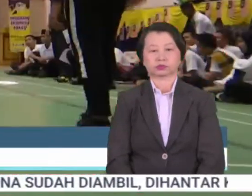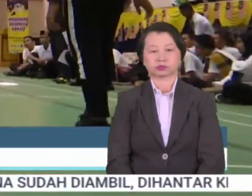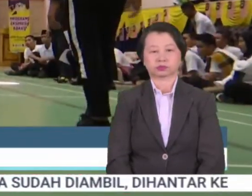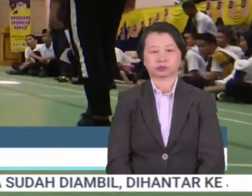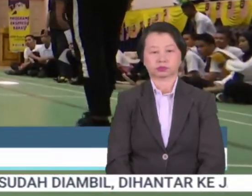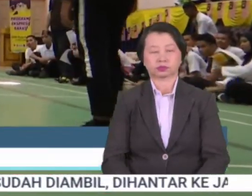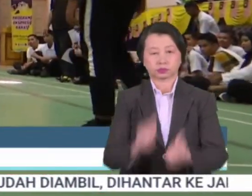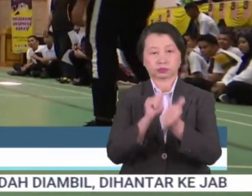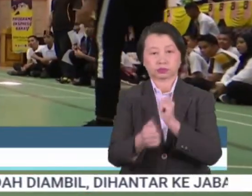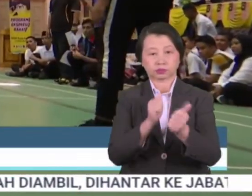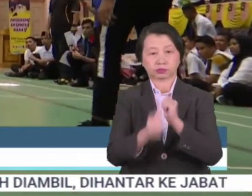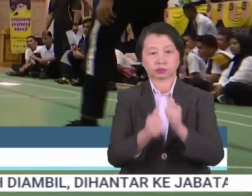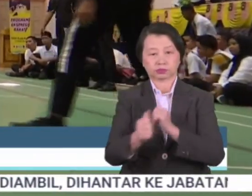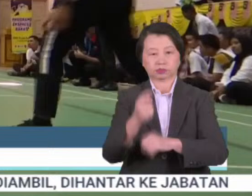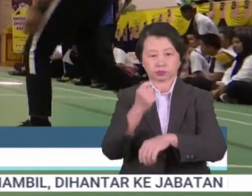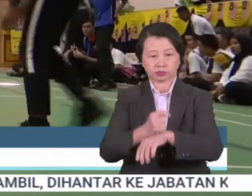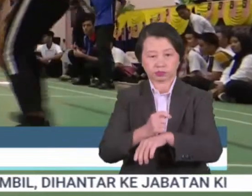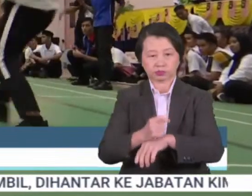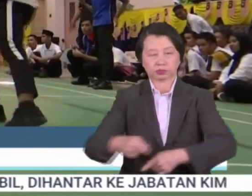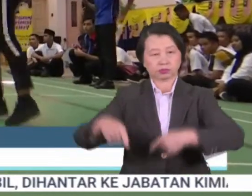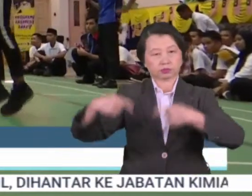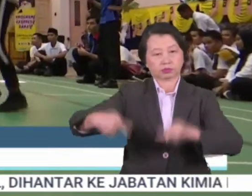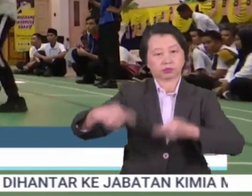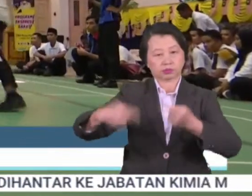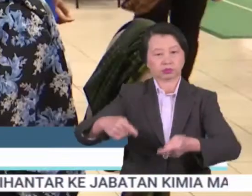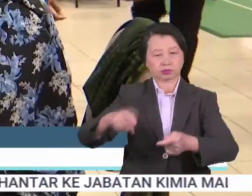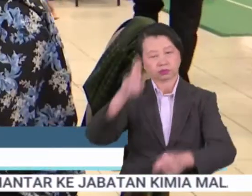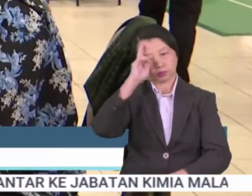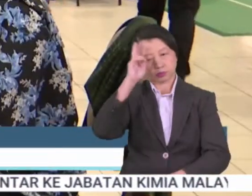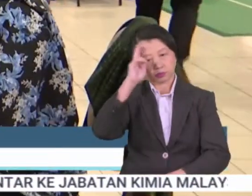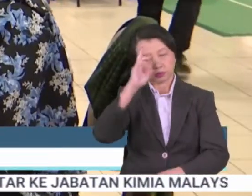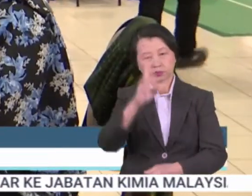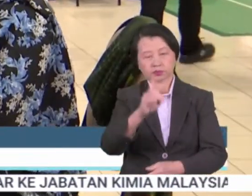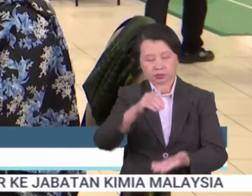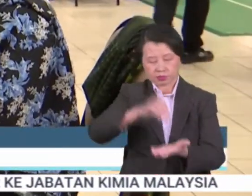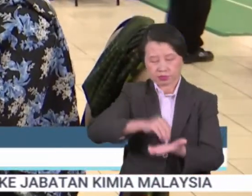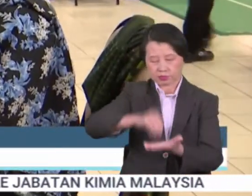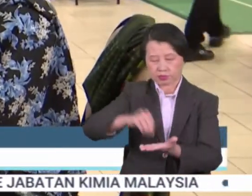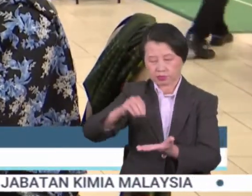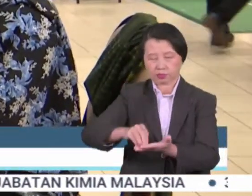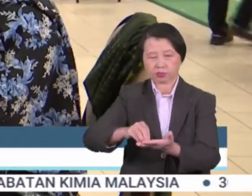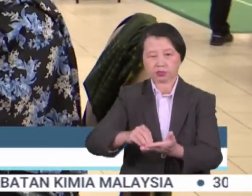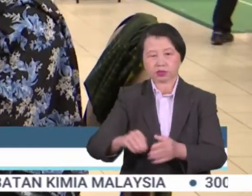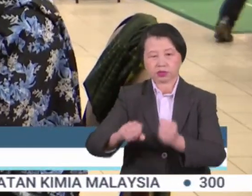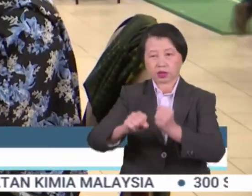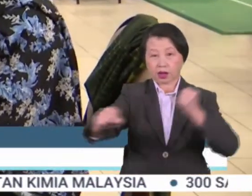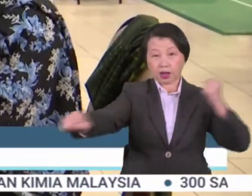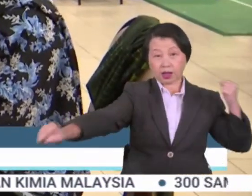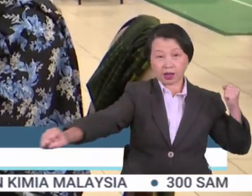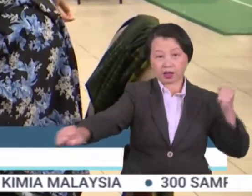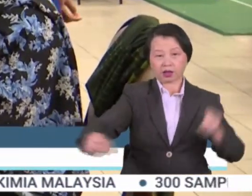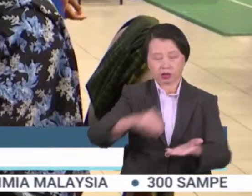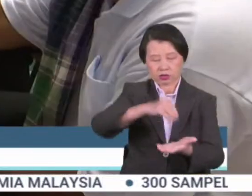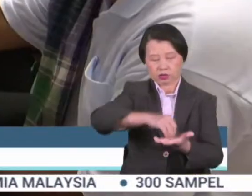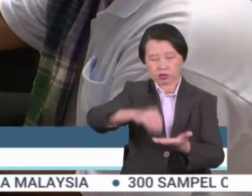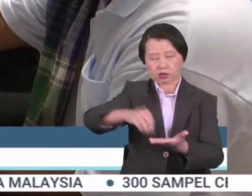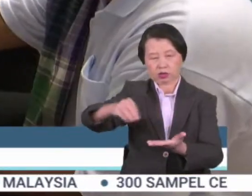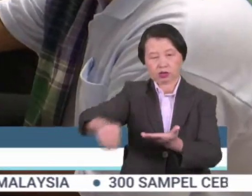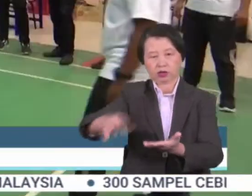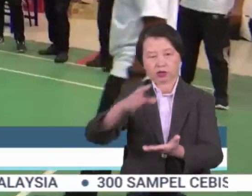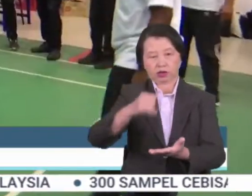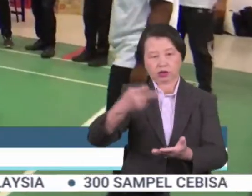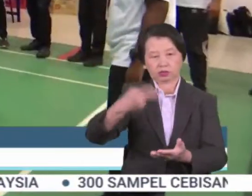antara sukan tradisional yang dipertandingkan seperti Dam Aji galah panjang jongkak dan